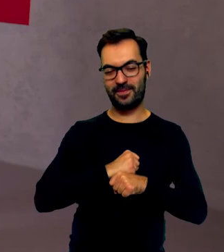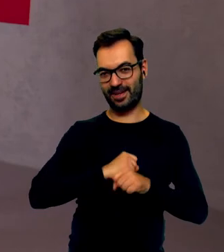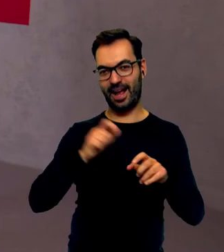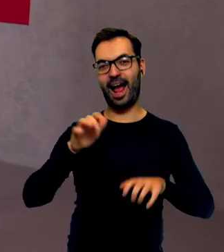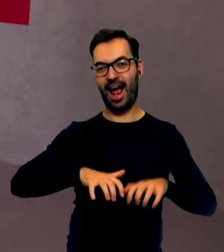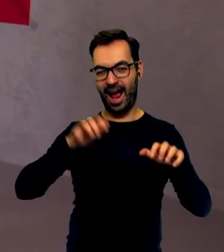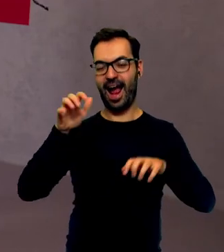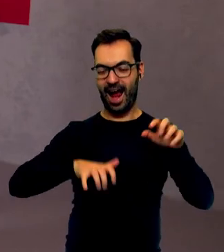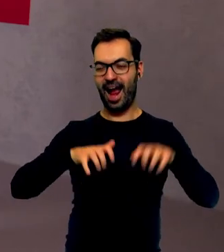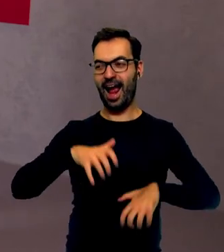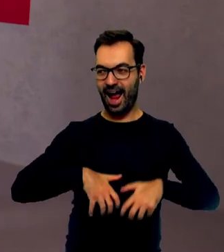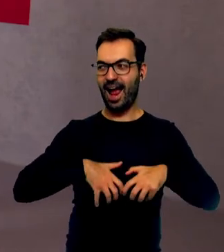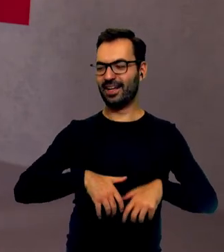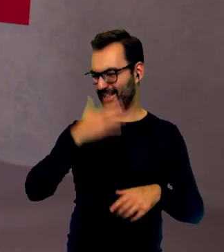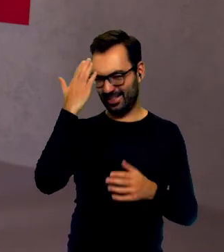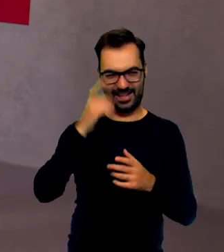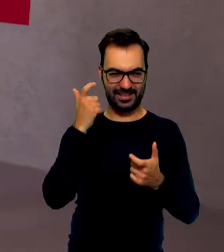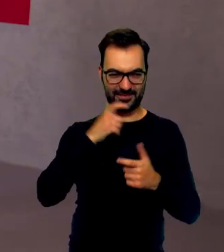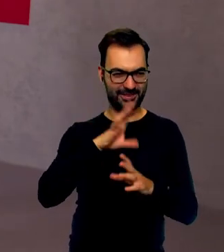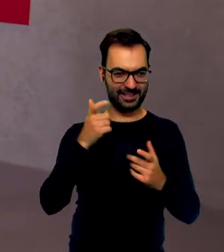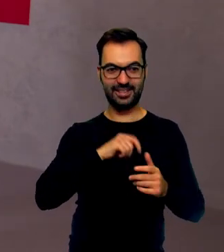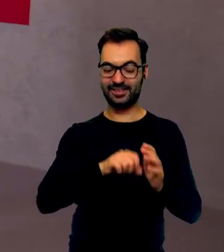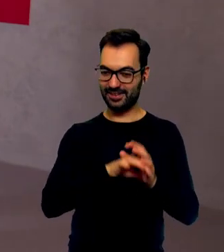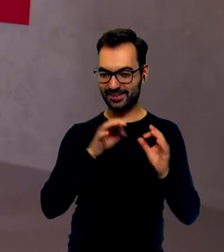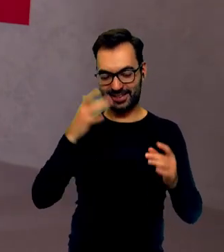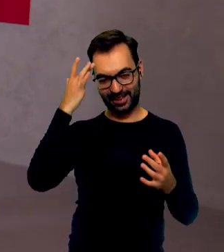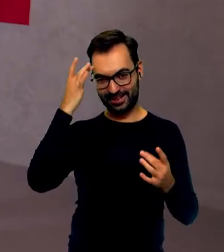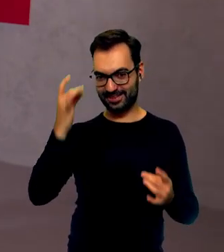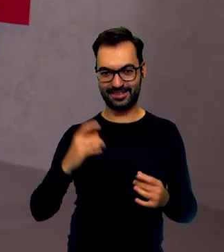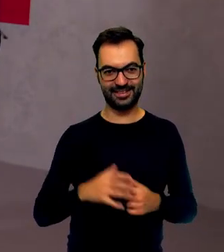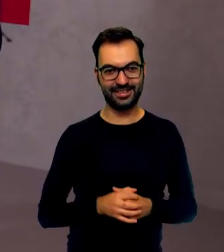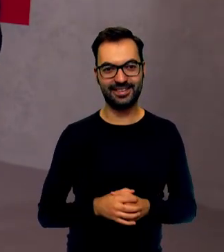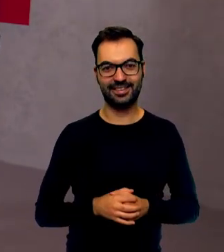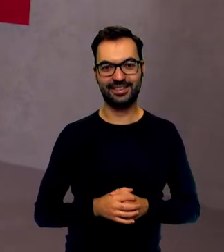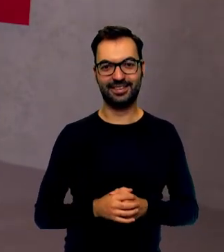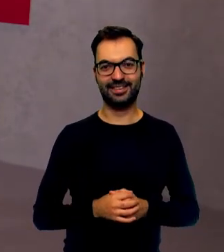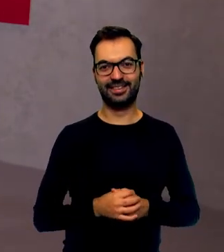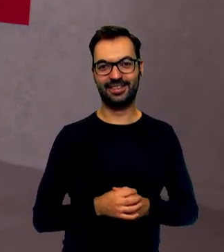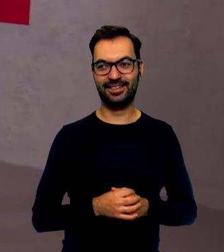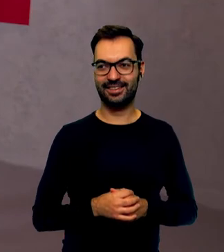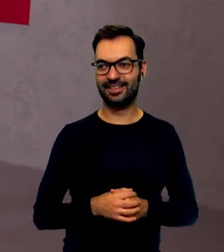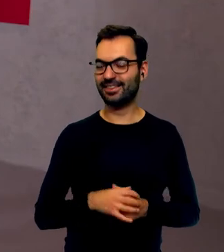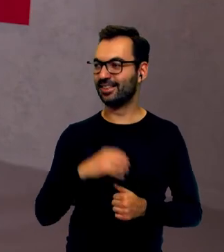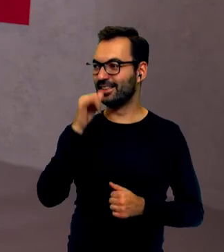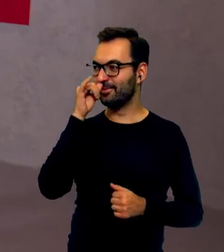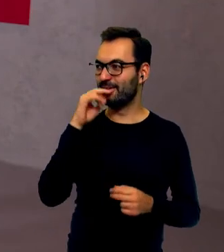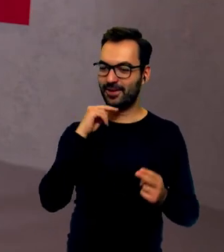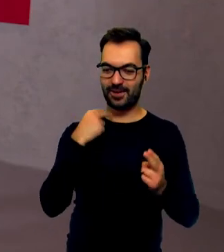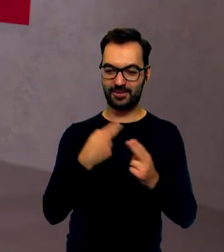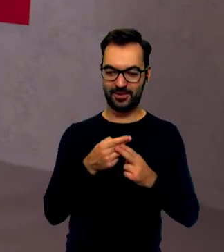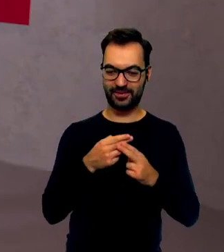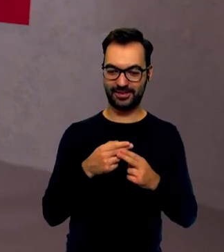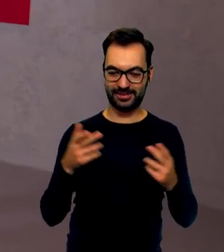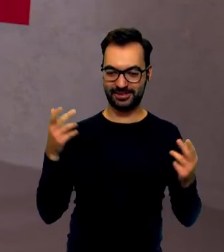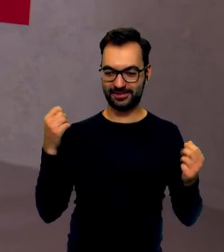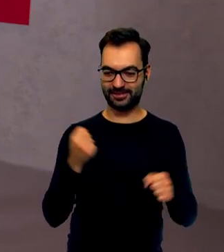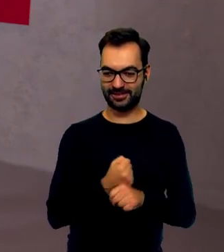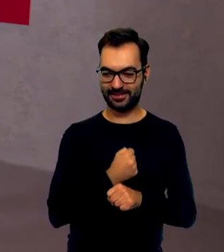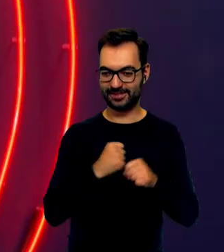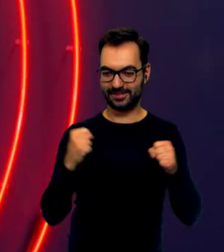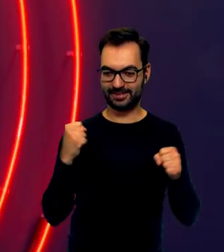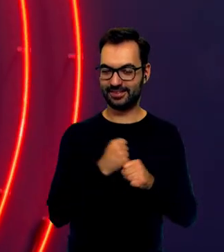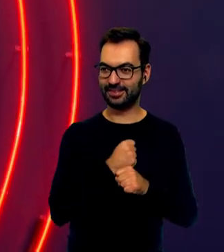nastąpił w pokoju. Nie wiem, czego to tak wszystkich rozbawiło, ale do tej pory wspominam to z rozczuleniem, no, więc... Nie mogę odpowiedzieć teraz,